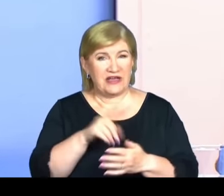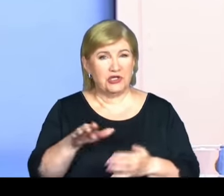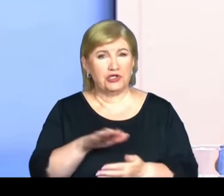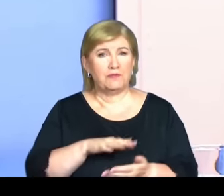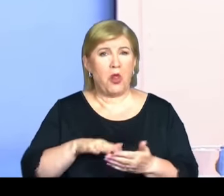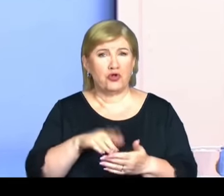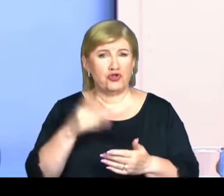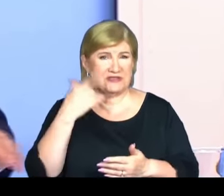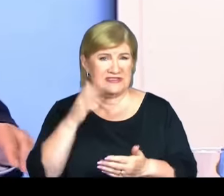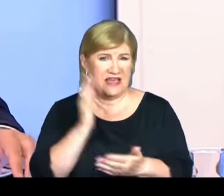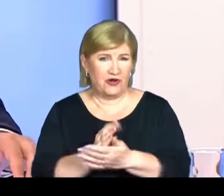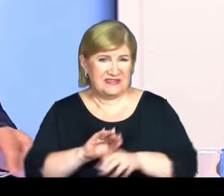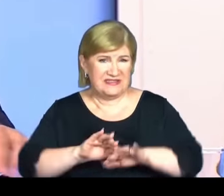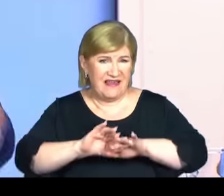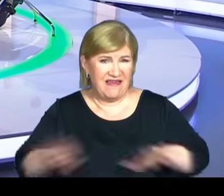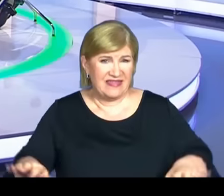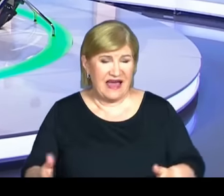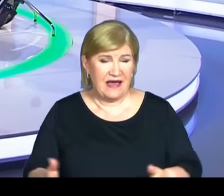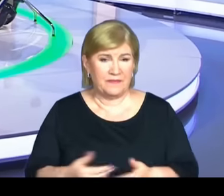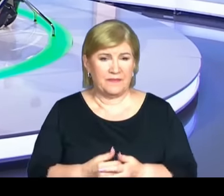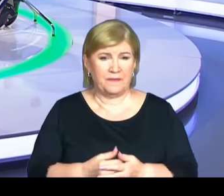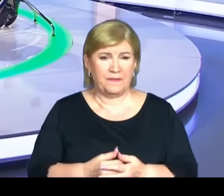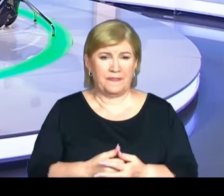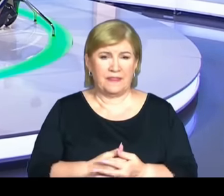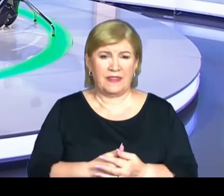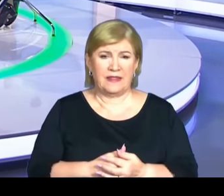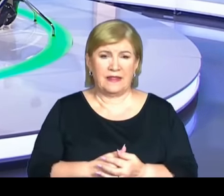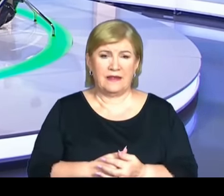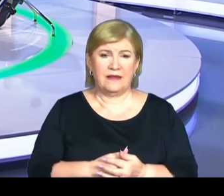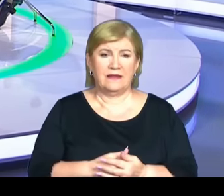je rozdelená. Môžem krátku reakciu.